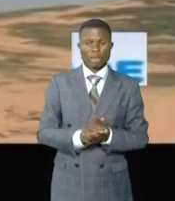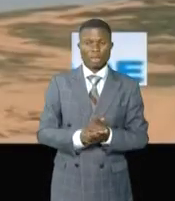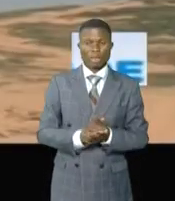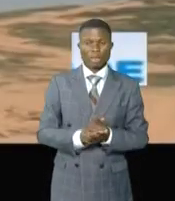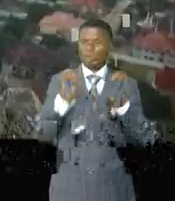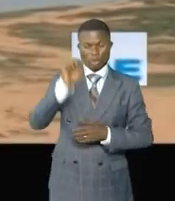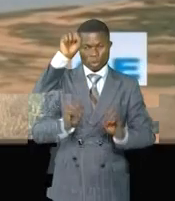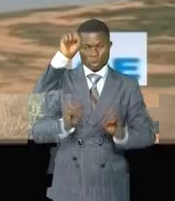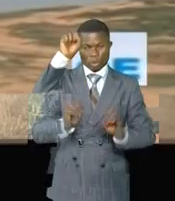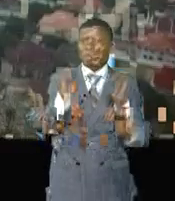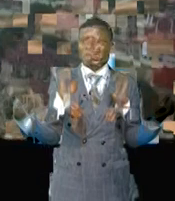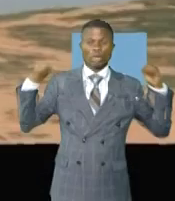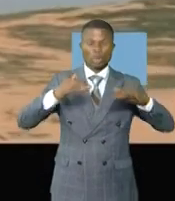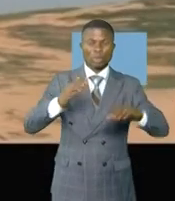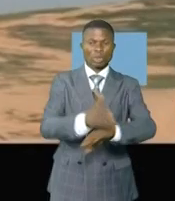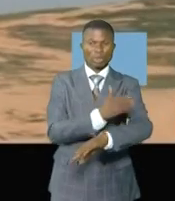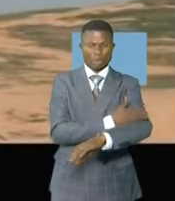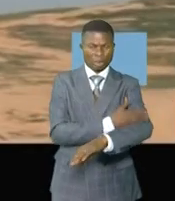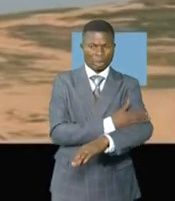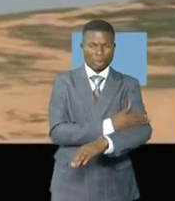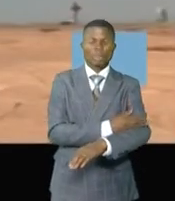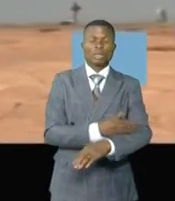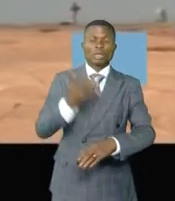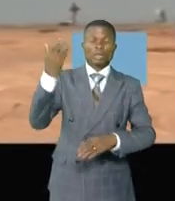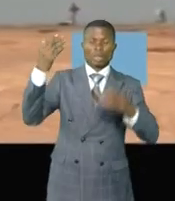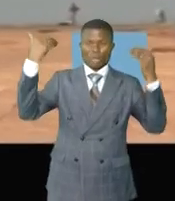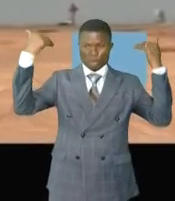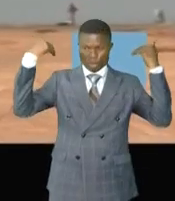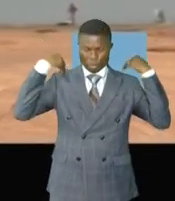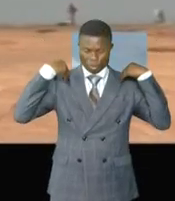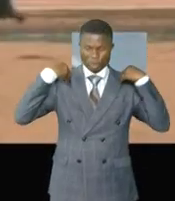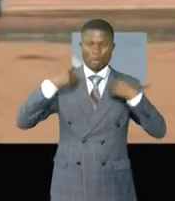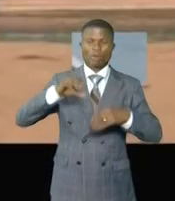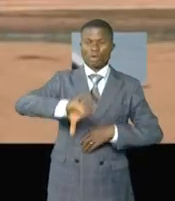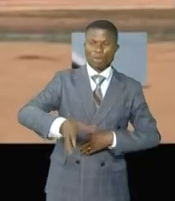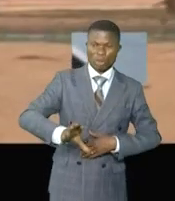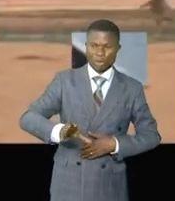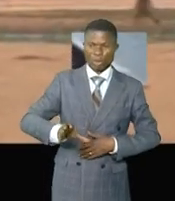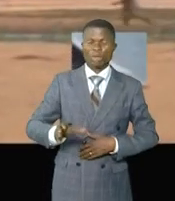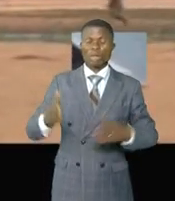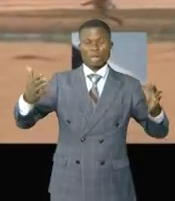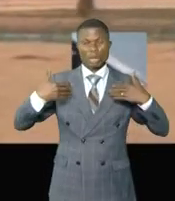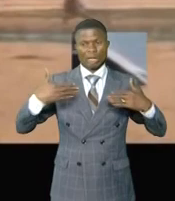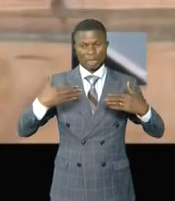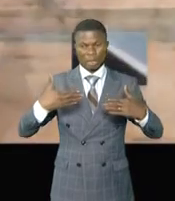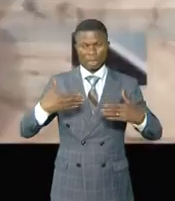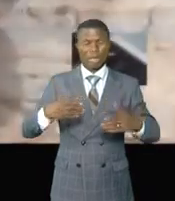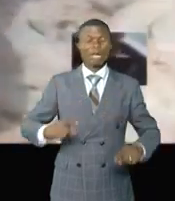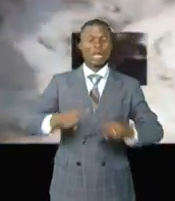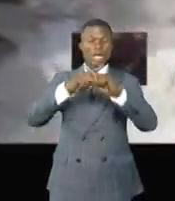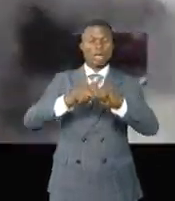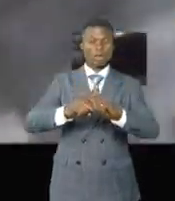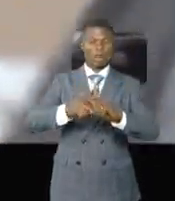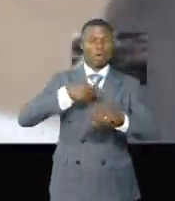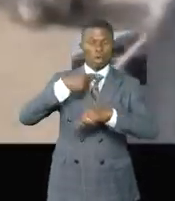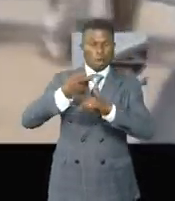déserts. Hydrologue et climatologue préside même que l'accès aux ressources hydriques sera la cause des grands conflits